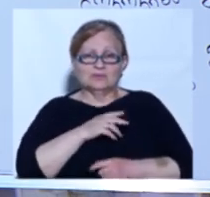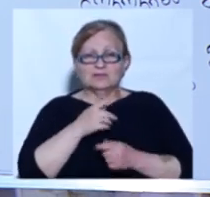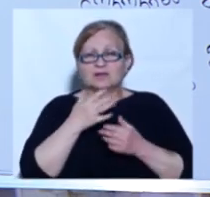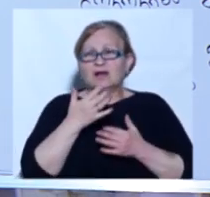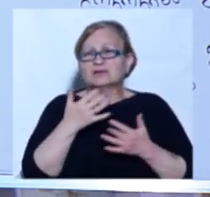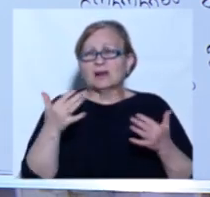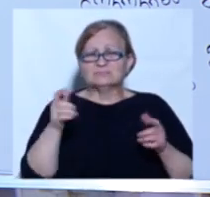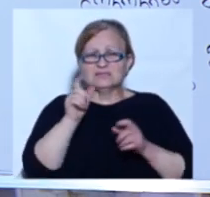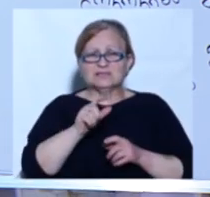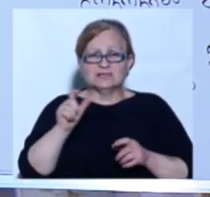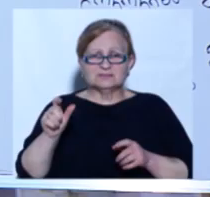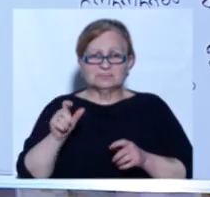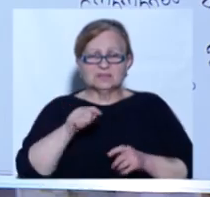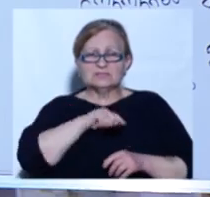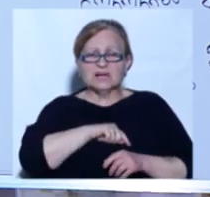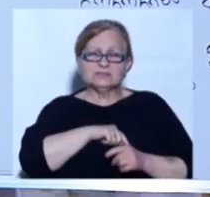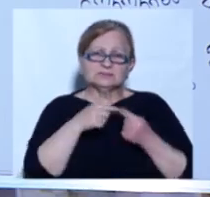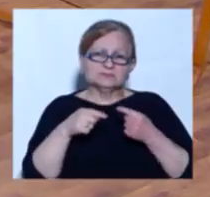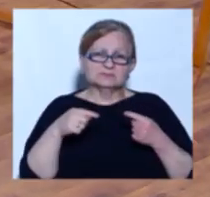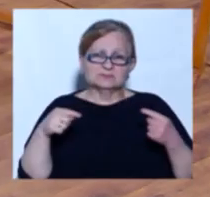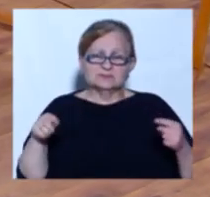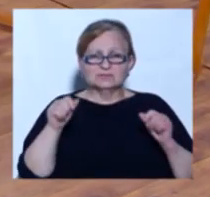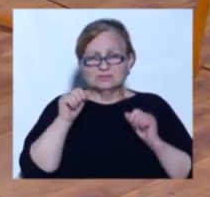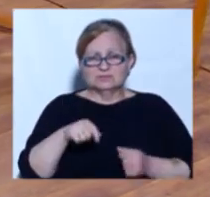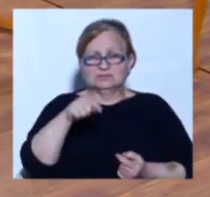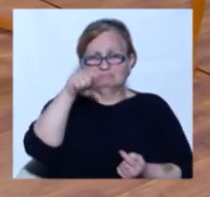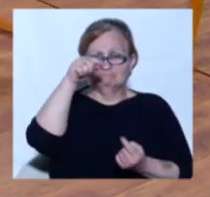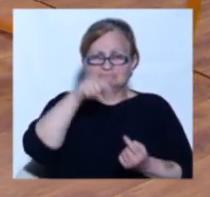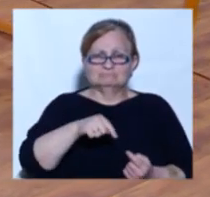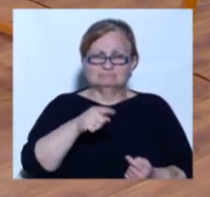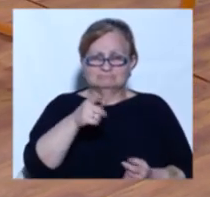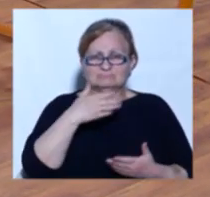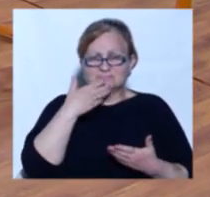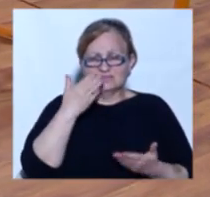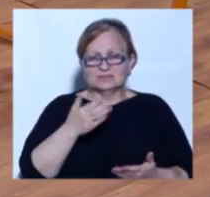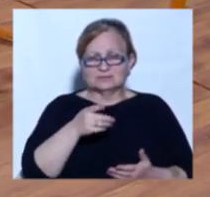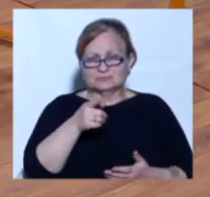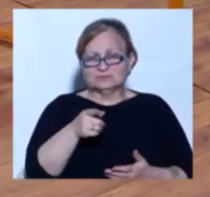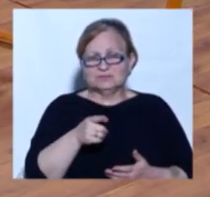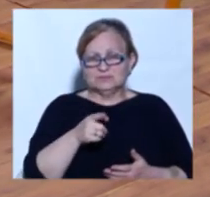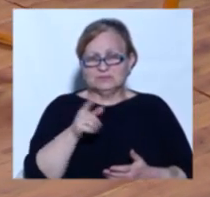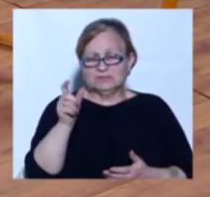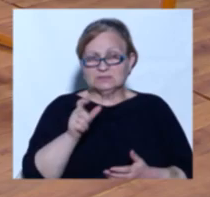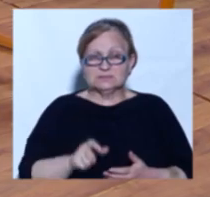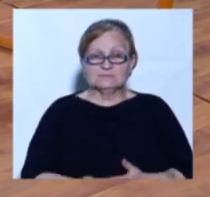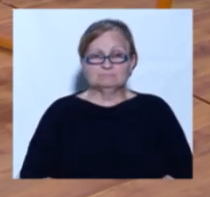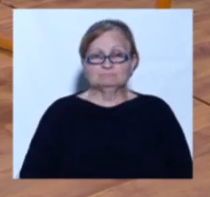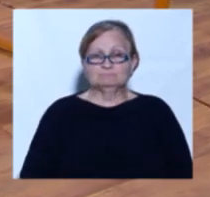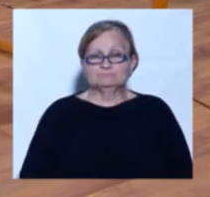რამდენნაირი ადამიანიცა, რამდენგვარი ხასიათიცა, შესაძლოა იმდენგვარად წაიკითხონ ეს